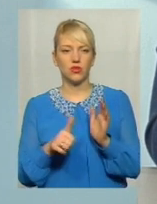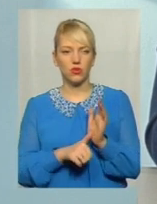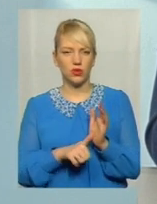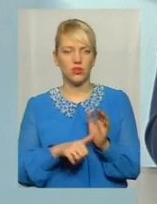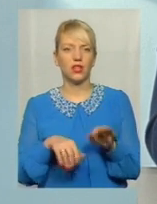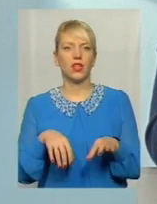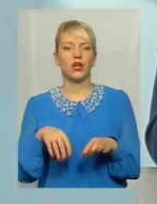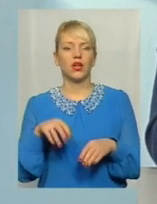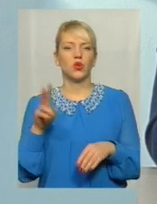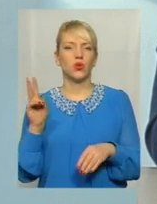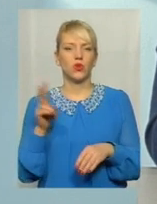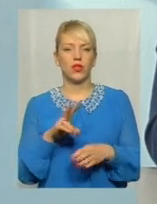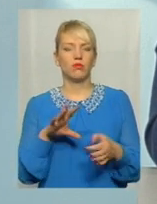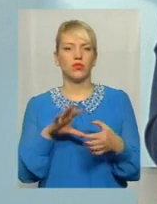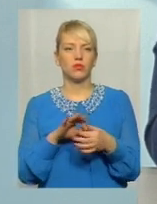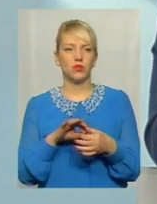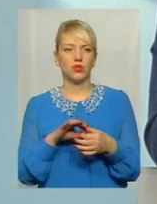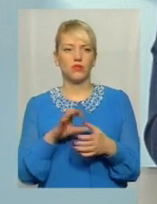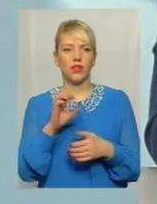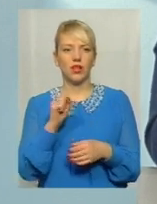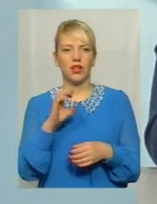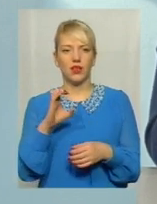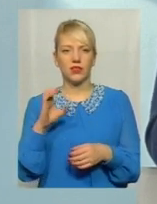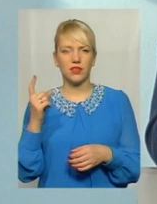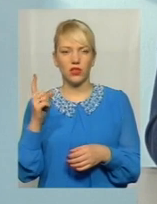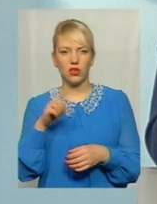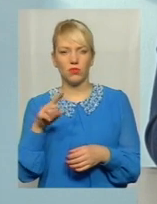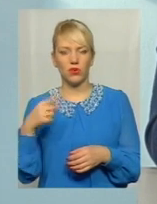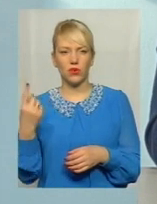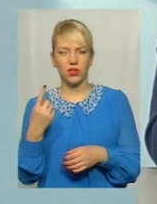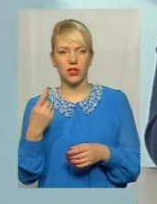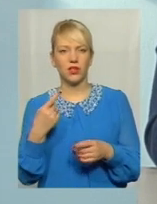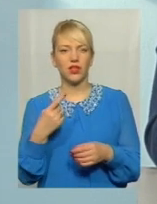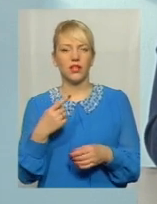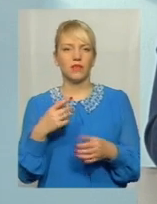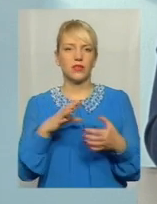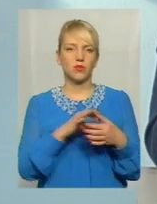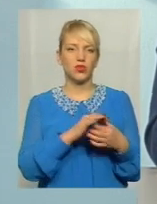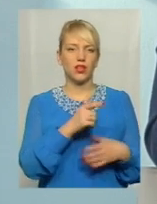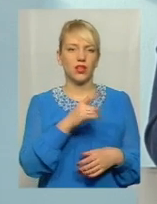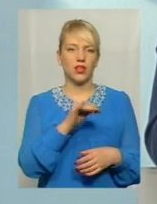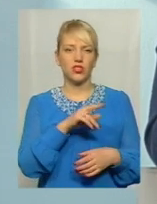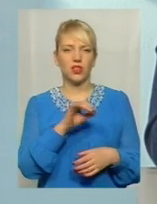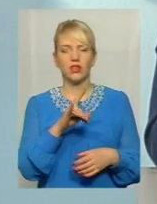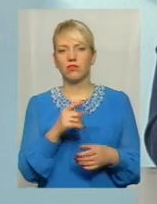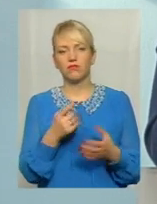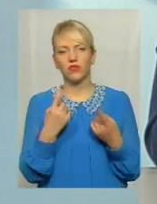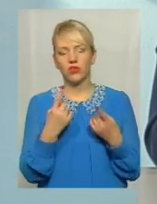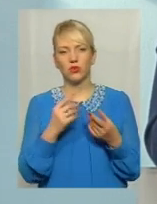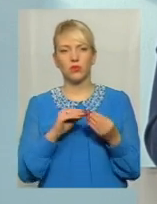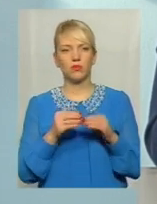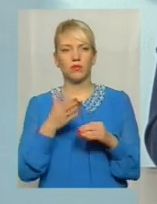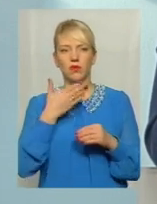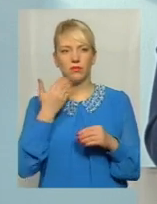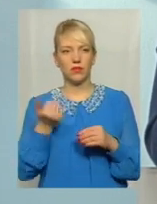маршрут, який сполучає автостанцію номер 1 з мікрорайоном Гречани. Таких проблем суттєвих не було.